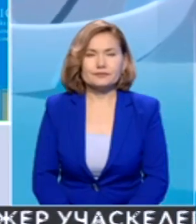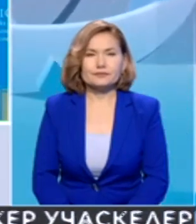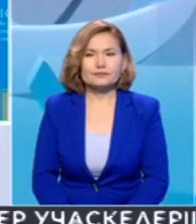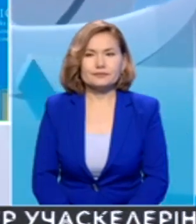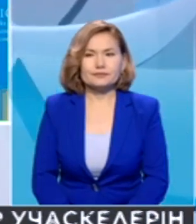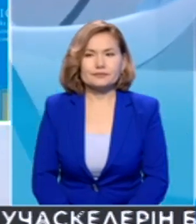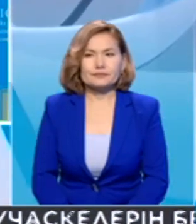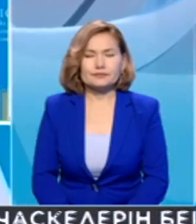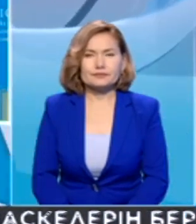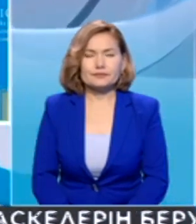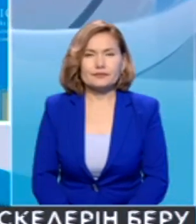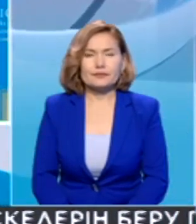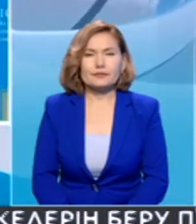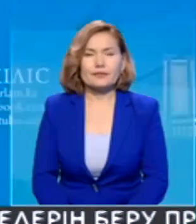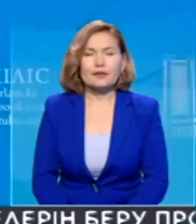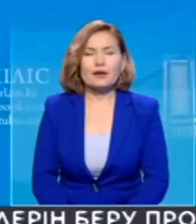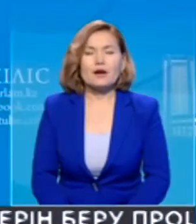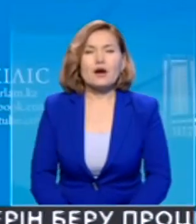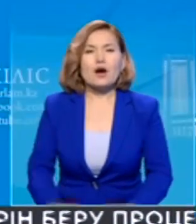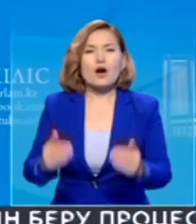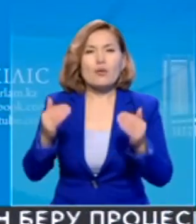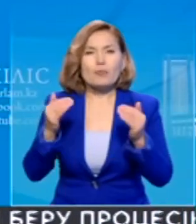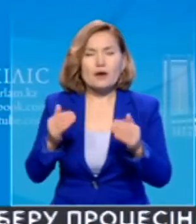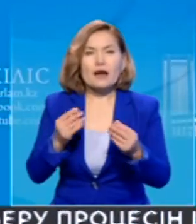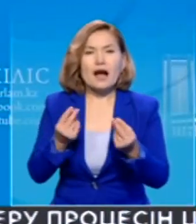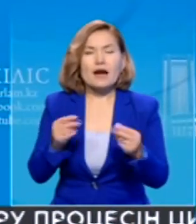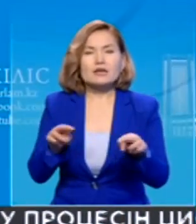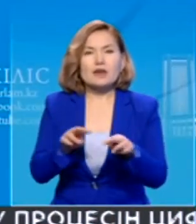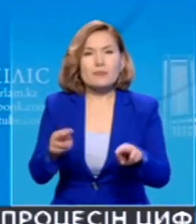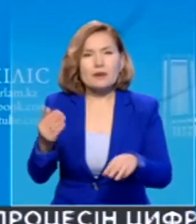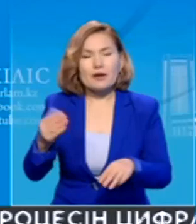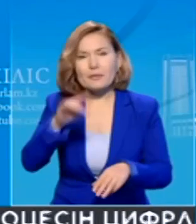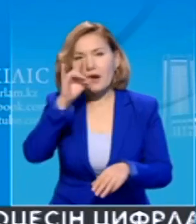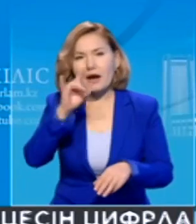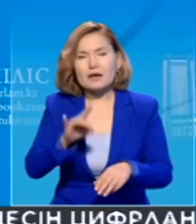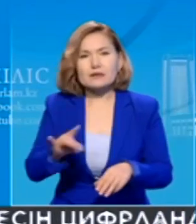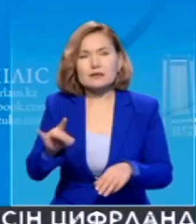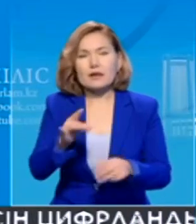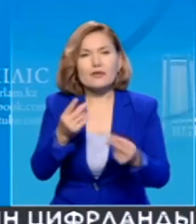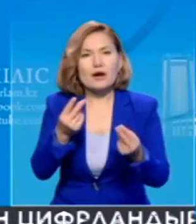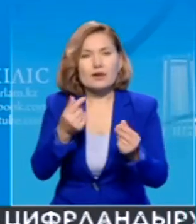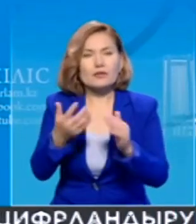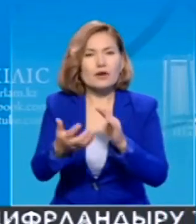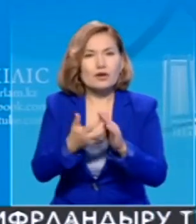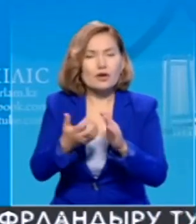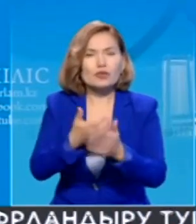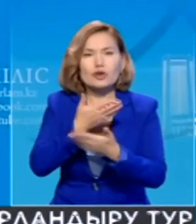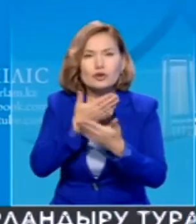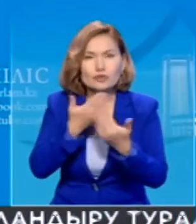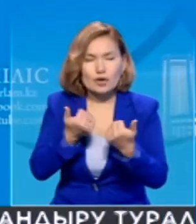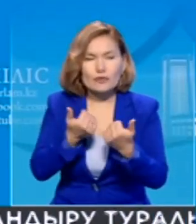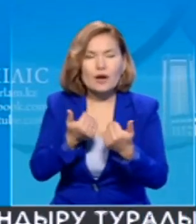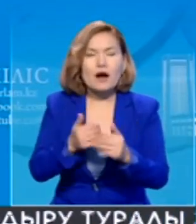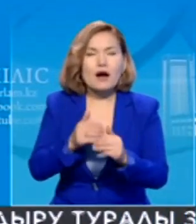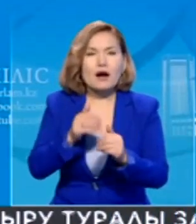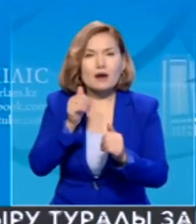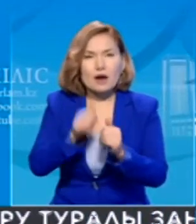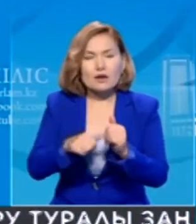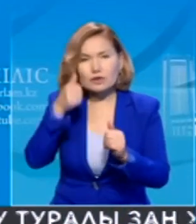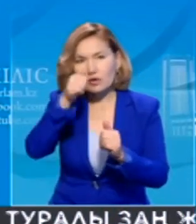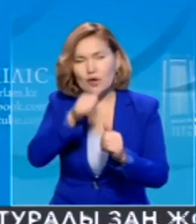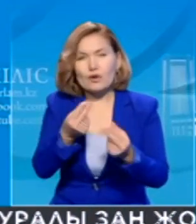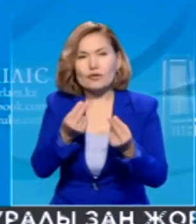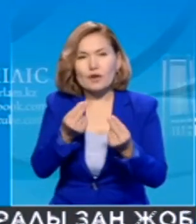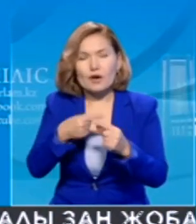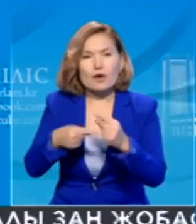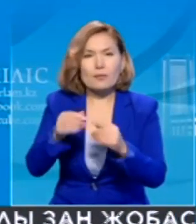Сәбит, қаржы министрі Ерлан Жамабаевтың айтуынша, еліміздегі бюджет тапшылығы артып отырған жоқ, керісінше жыл сайын жалпы ішкі өнімге